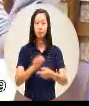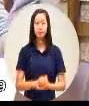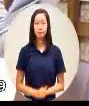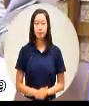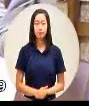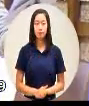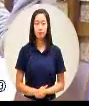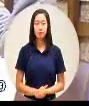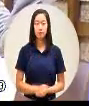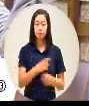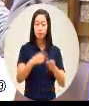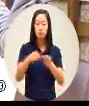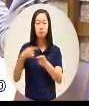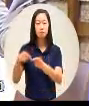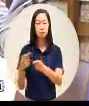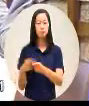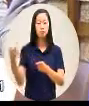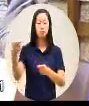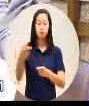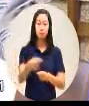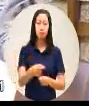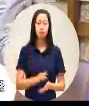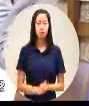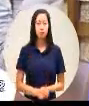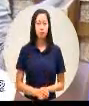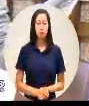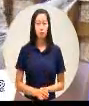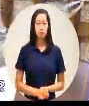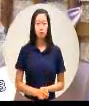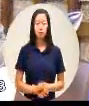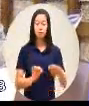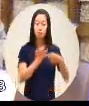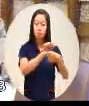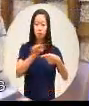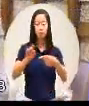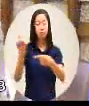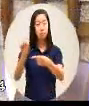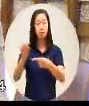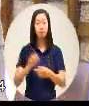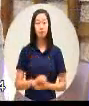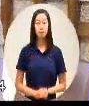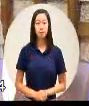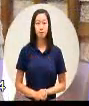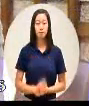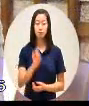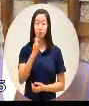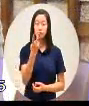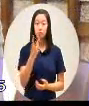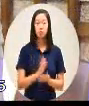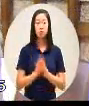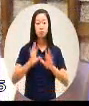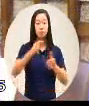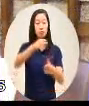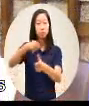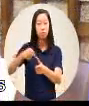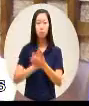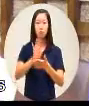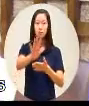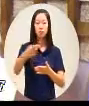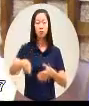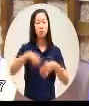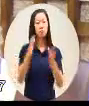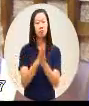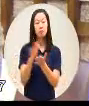逐年递减，就每年递减 5% 到 10% 而已。但是12年国教之后完全没